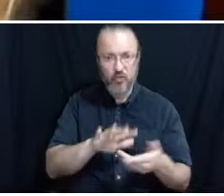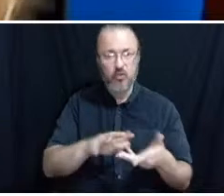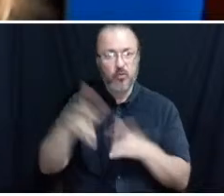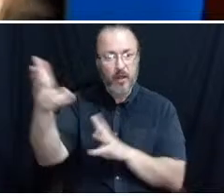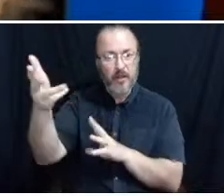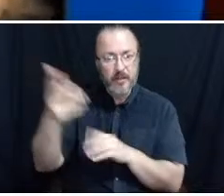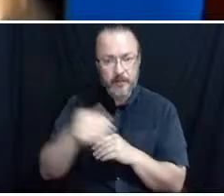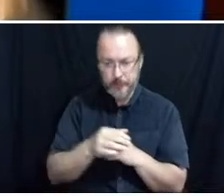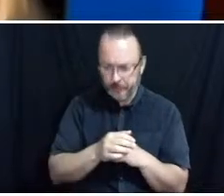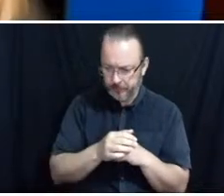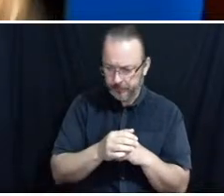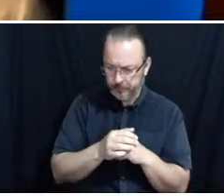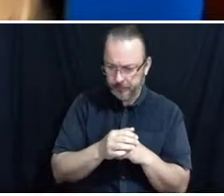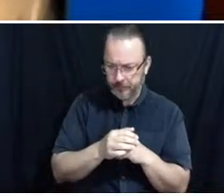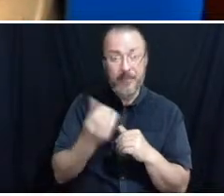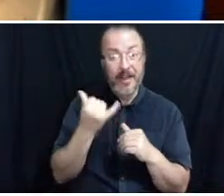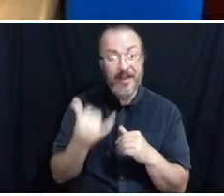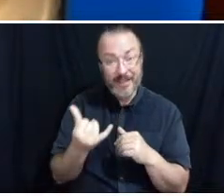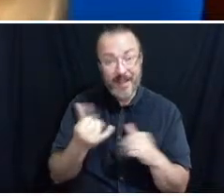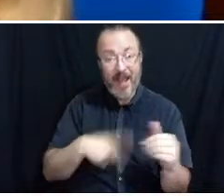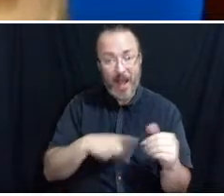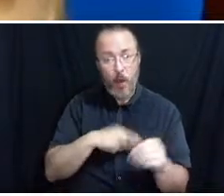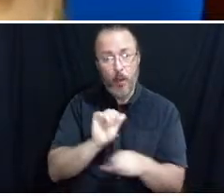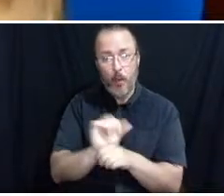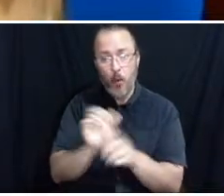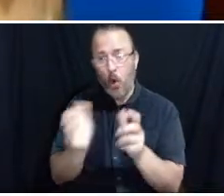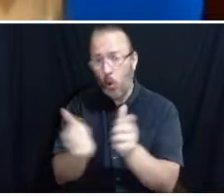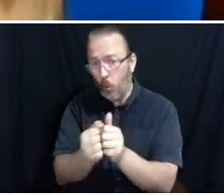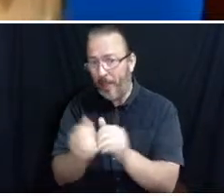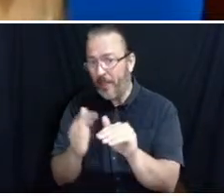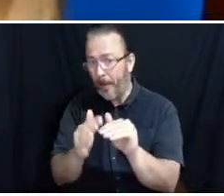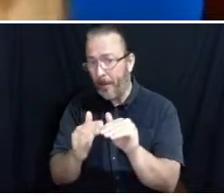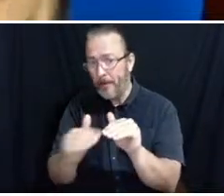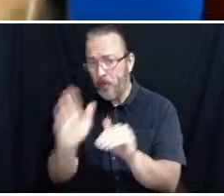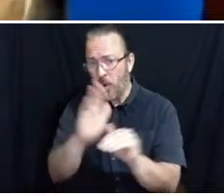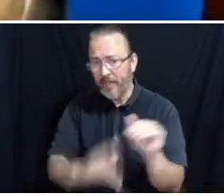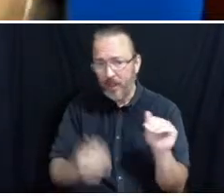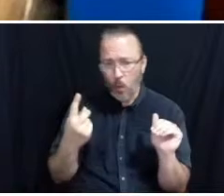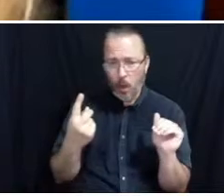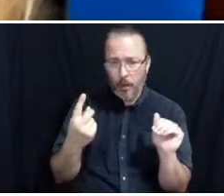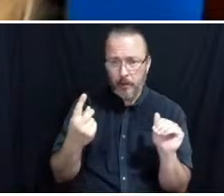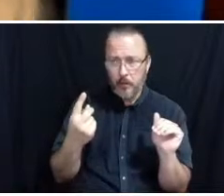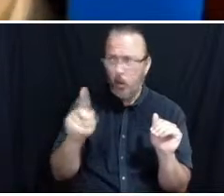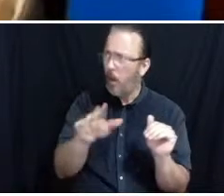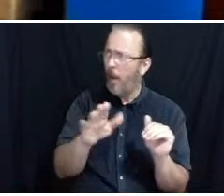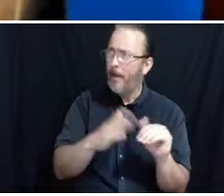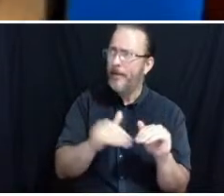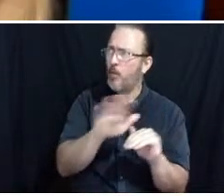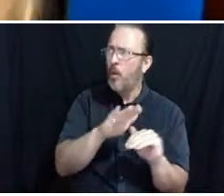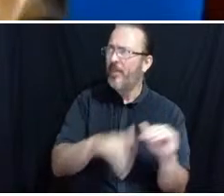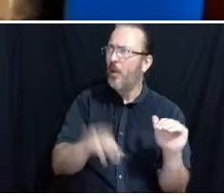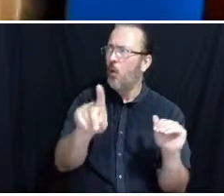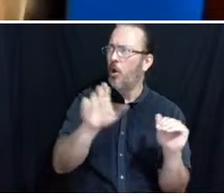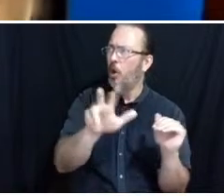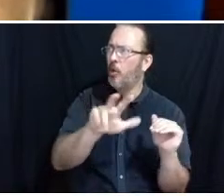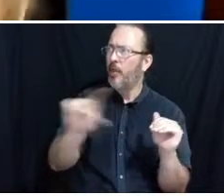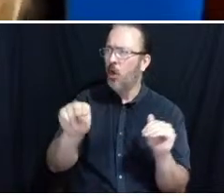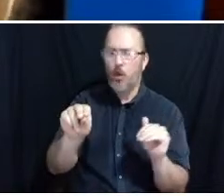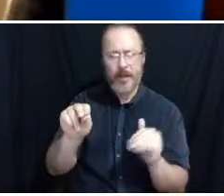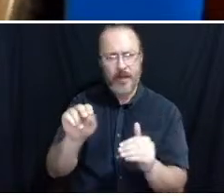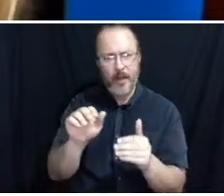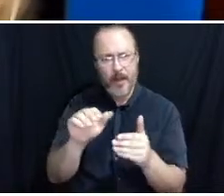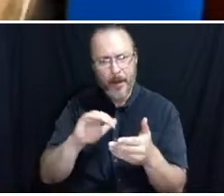crise, fin mars. Et maintenant, nous travaillons avec quelques 130 partenaires,